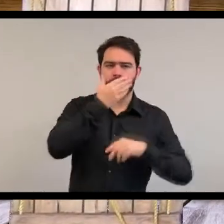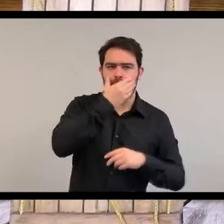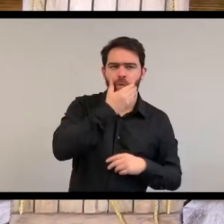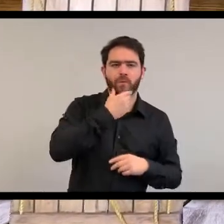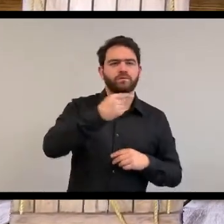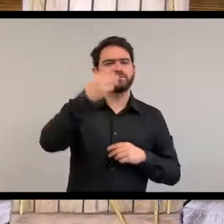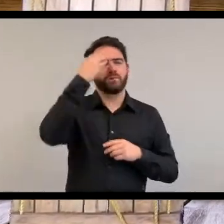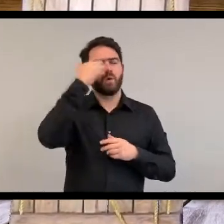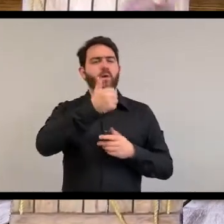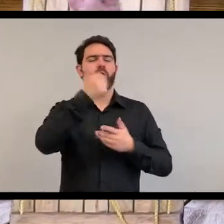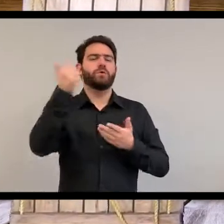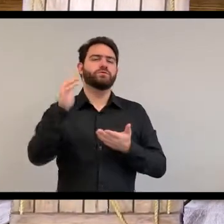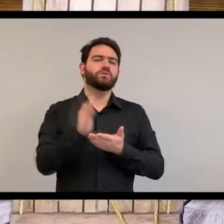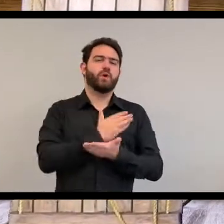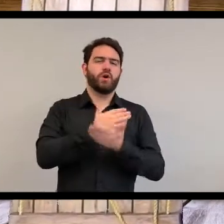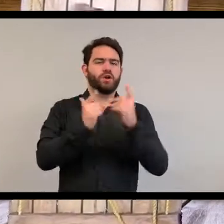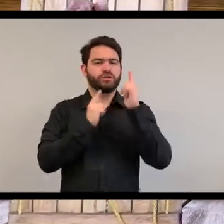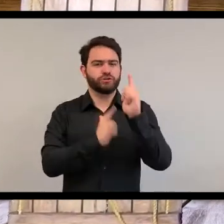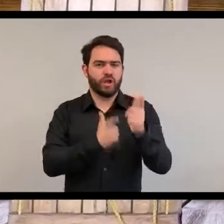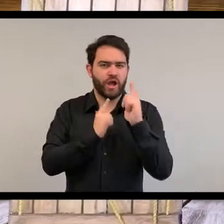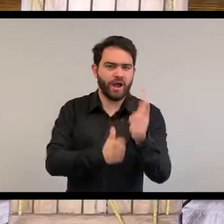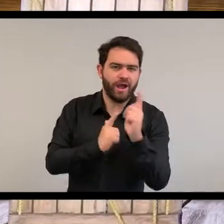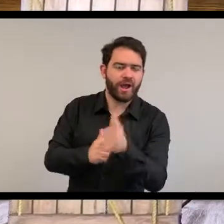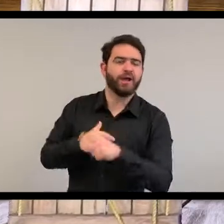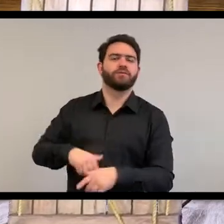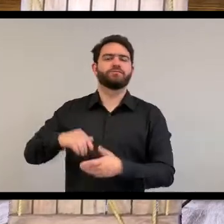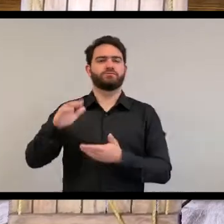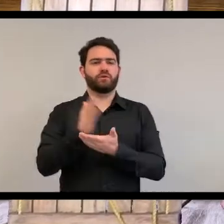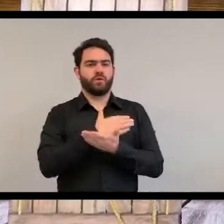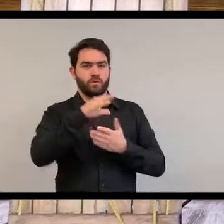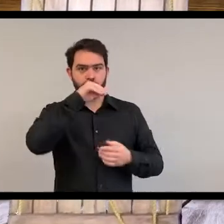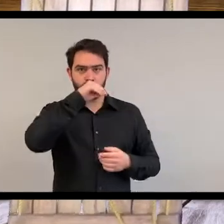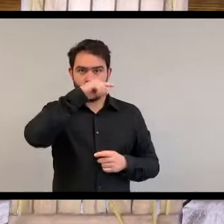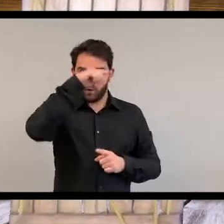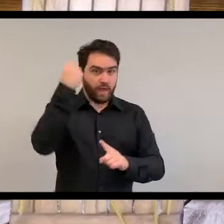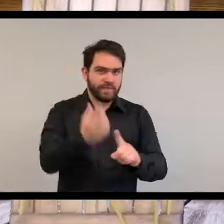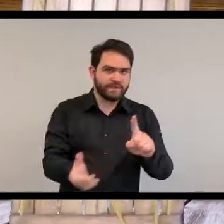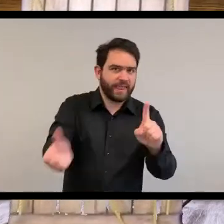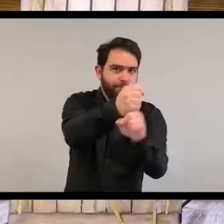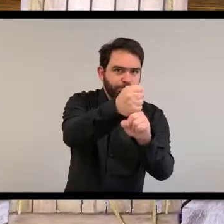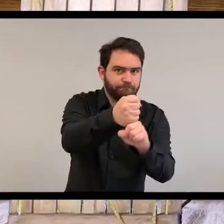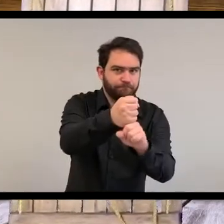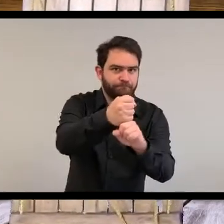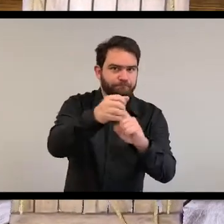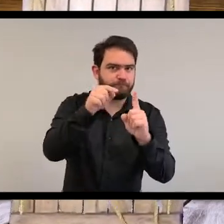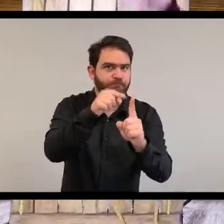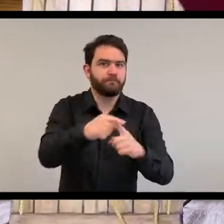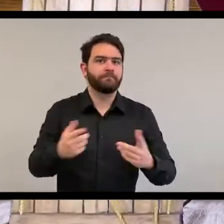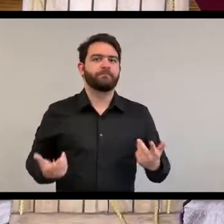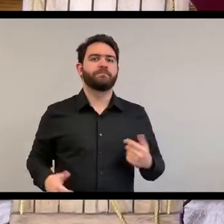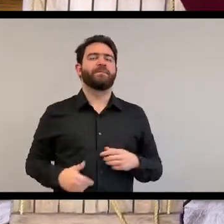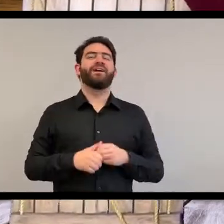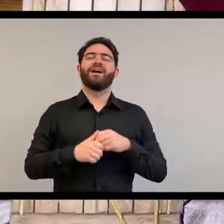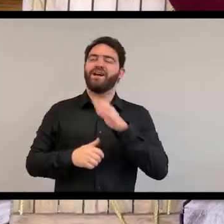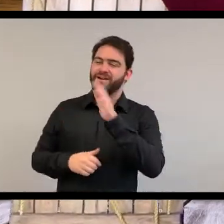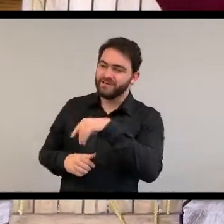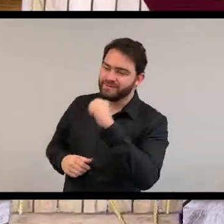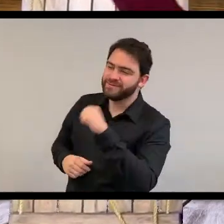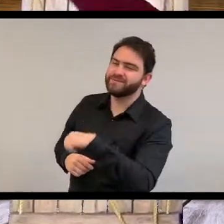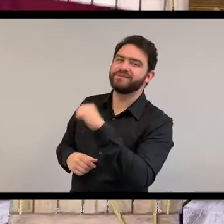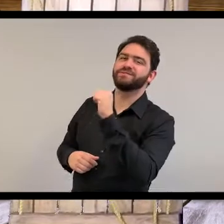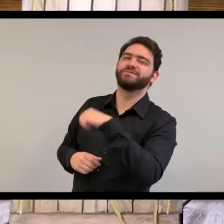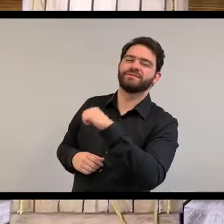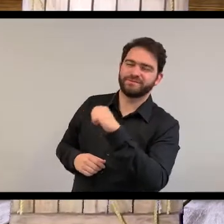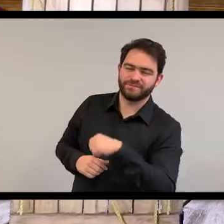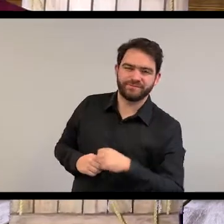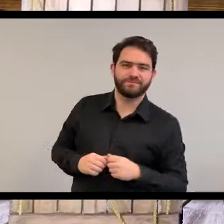dit, on pourrait nous chanter, vous-là le bon vent, vous-là le joli vent. Vous savez, l'histoire du prince qui s'en va chassant, visa le canard noir,